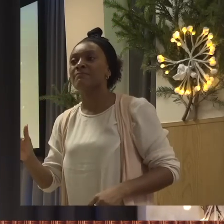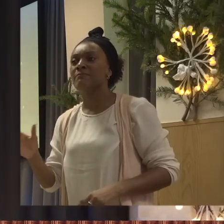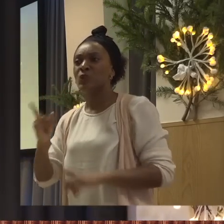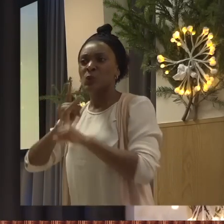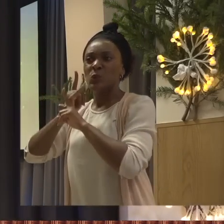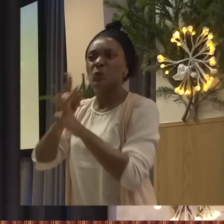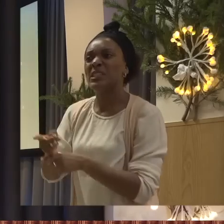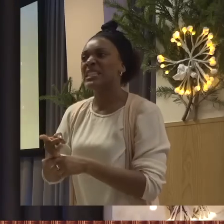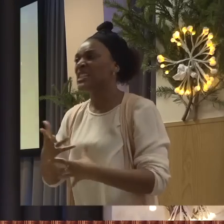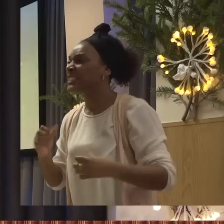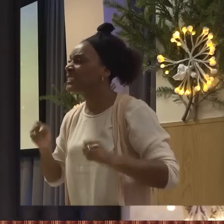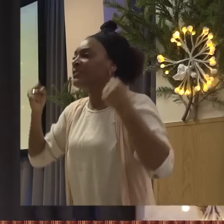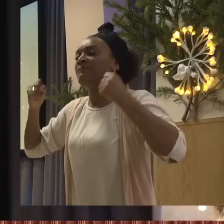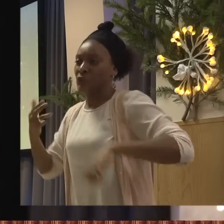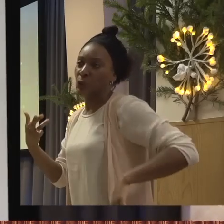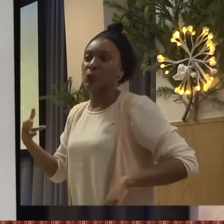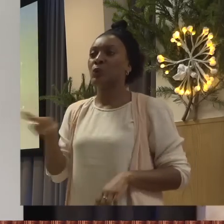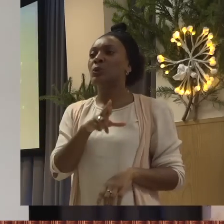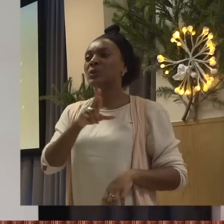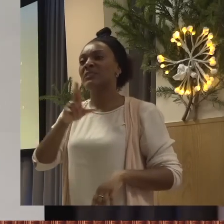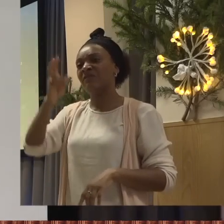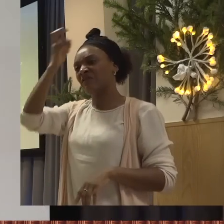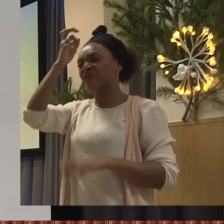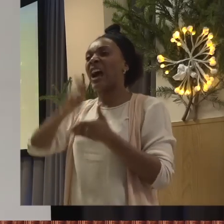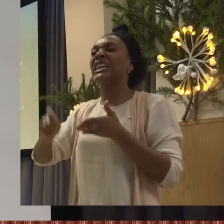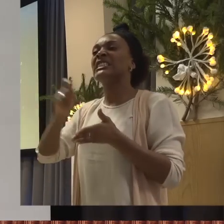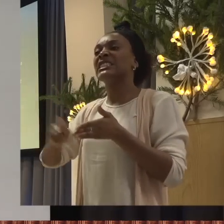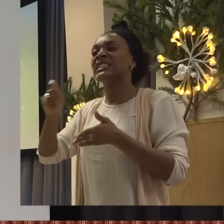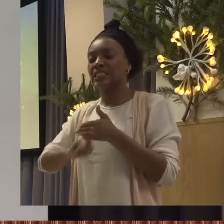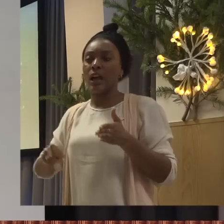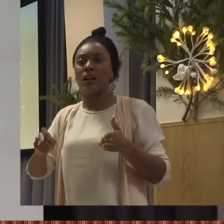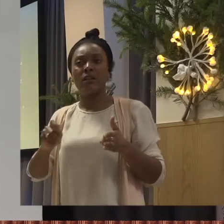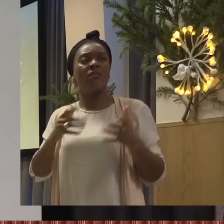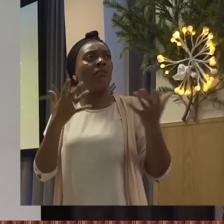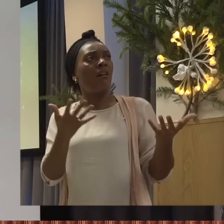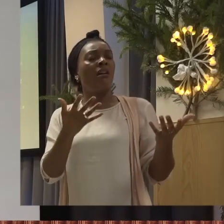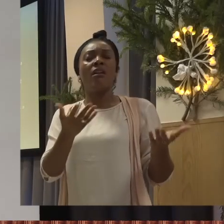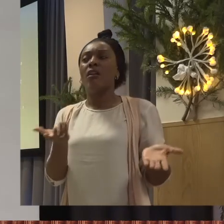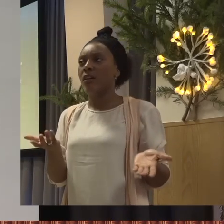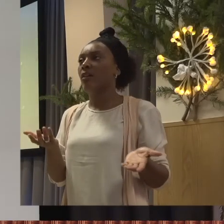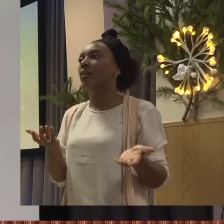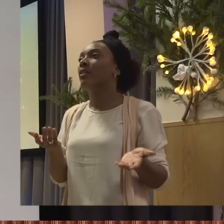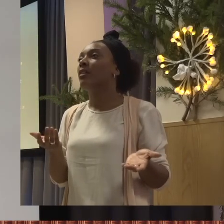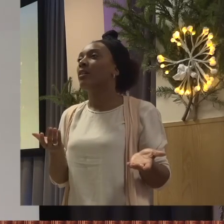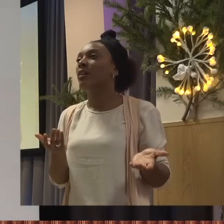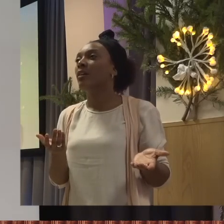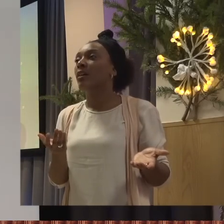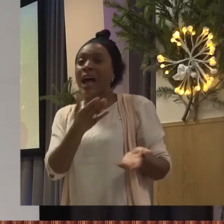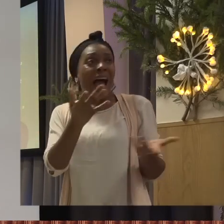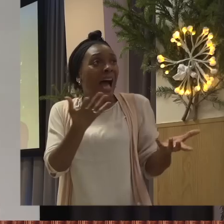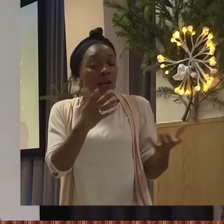vers les principaux sacrificateurs et les pharisiens. Et ceux-ci leur dirent, pourquoi ne l'avez-vous pas